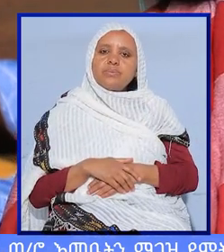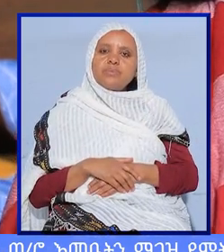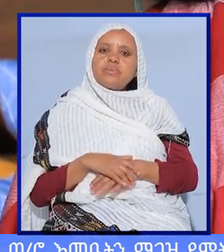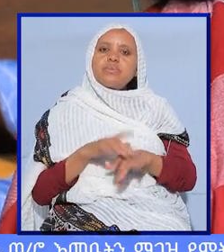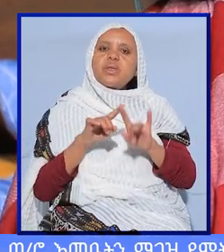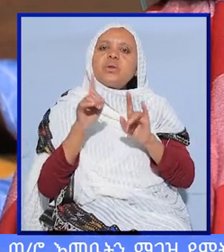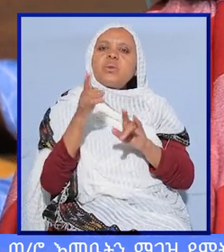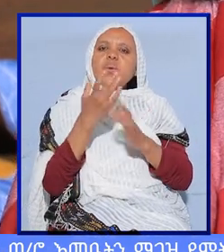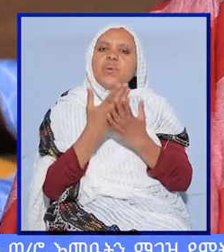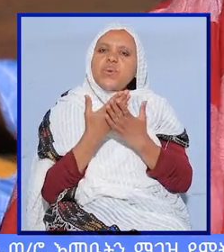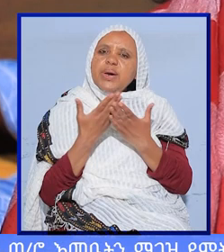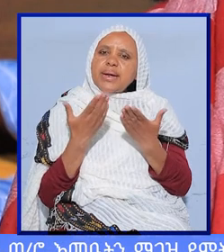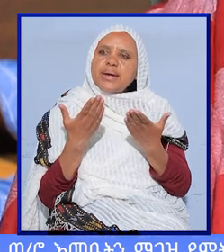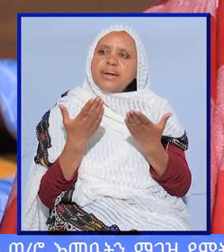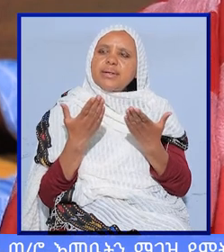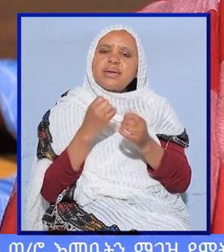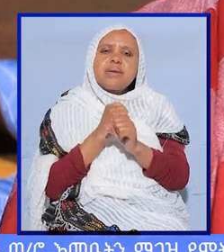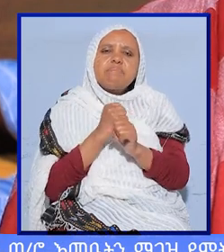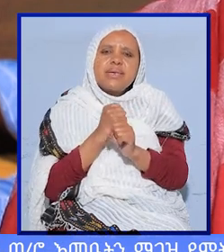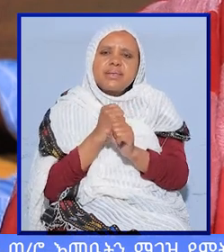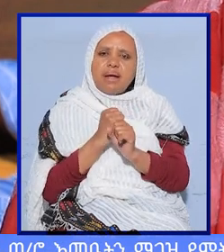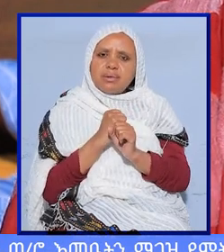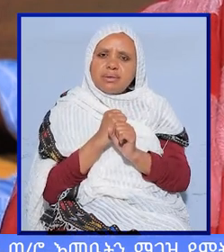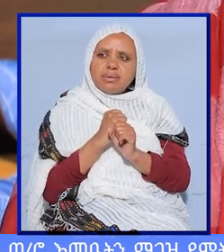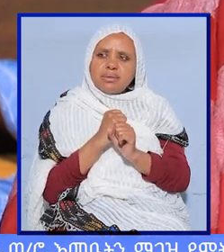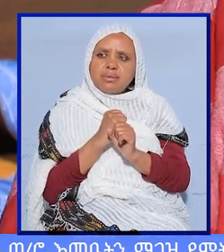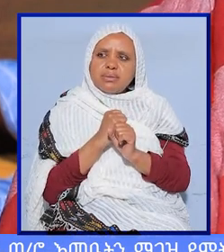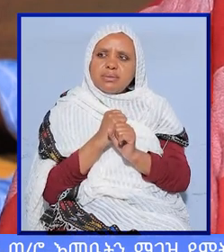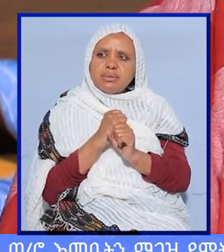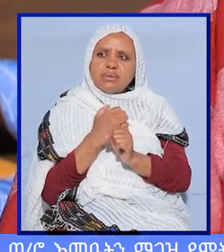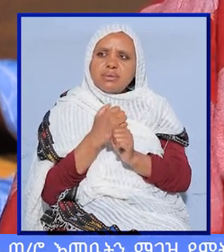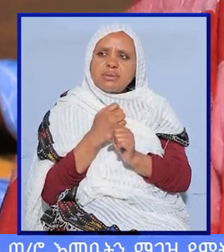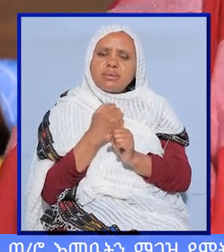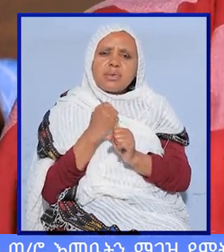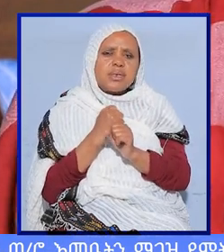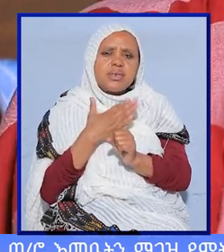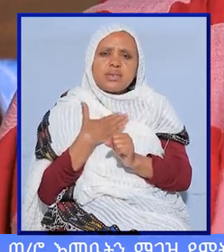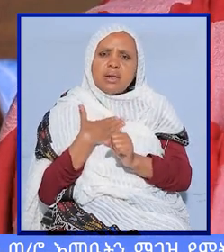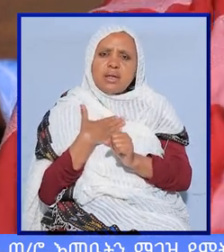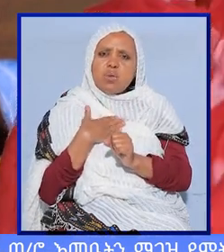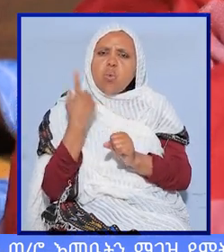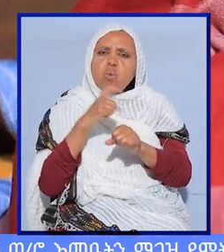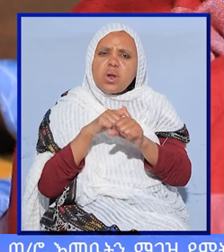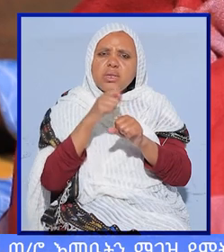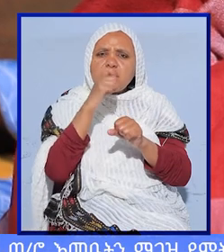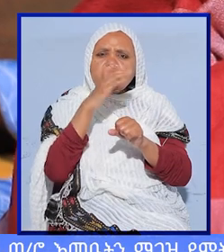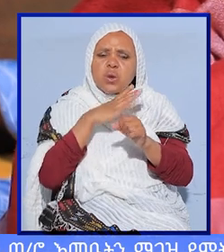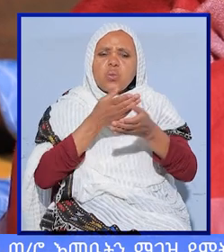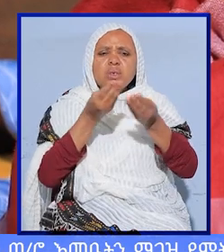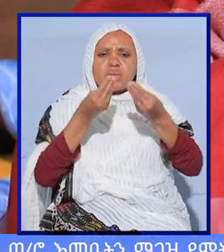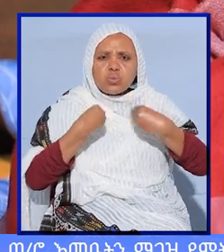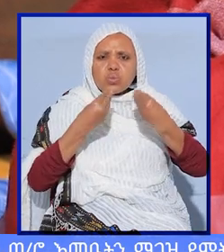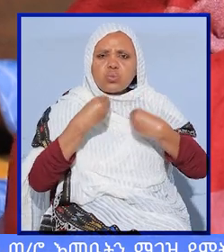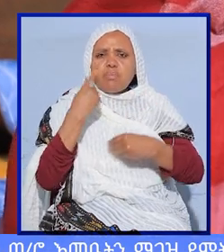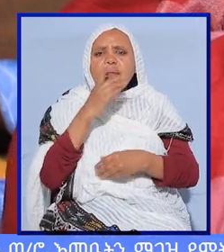ግን የሆነ ነገር መስራት ችል ደስ ይለኛል። ሁሌ ሰው ስጡኝ ባለ ደስ